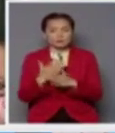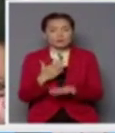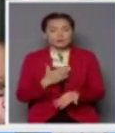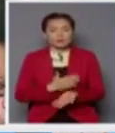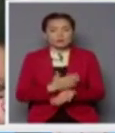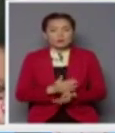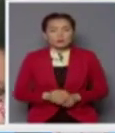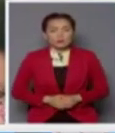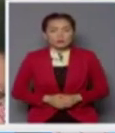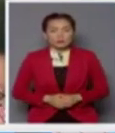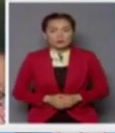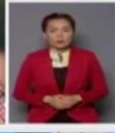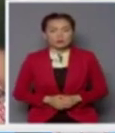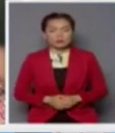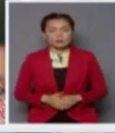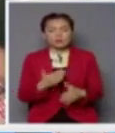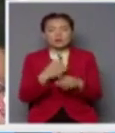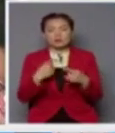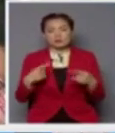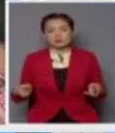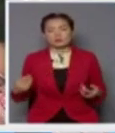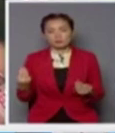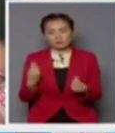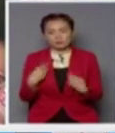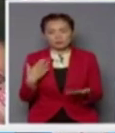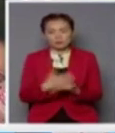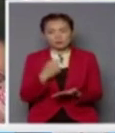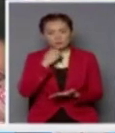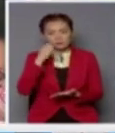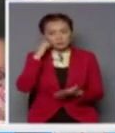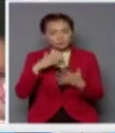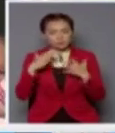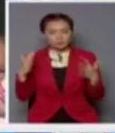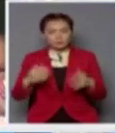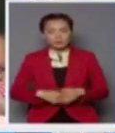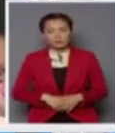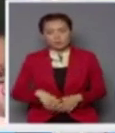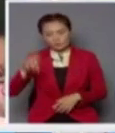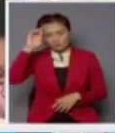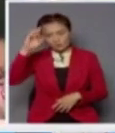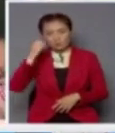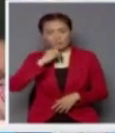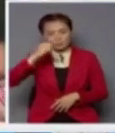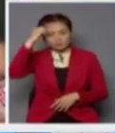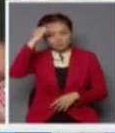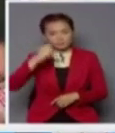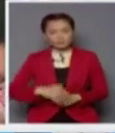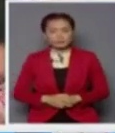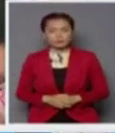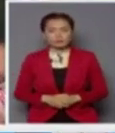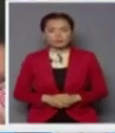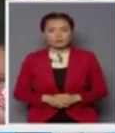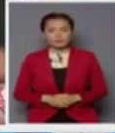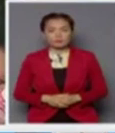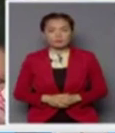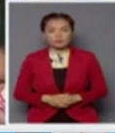аламын, тағы басқа көмектер бар тарапынан, үкіметтің көмегінен көмектер алып отырым